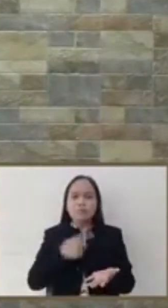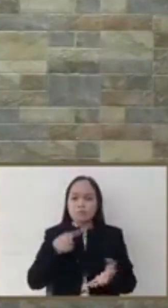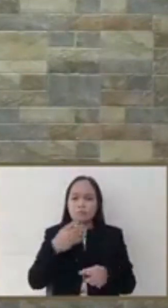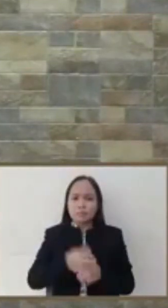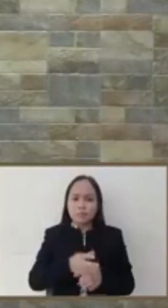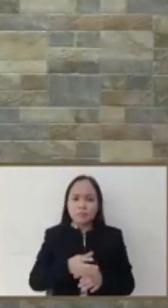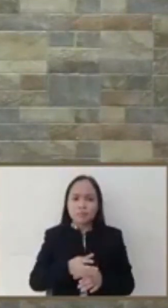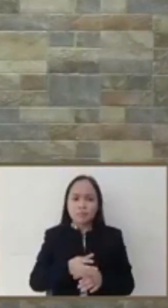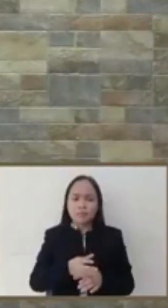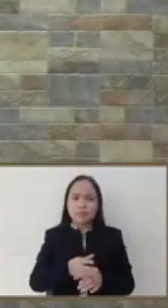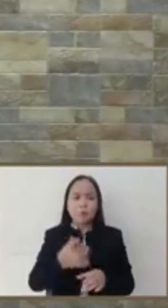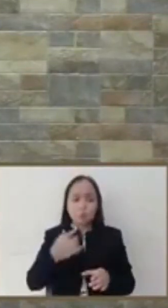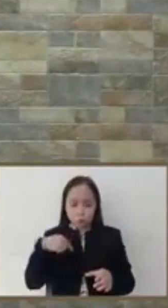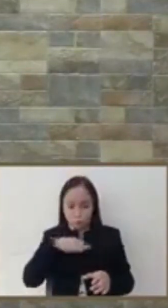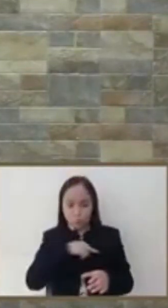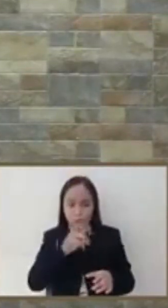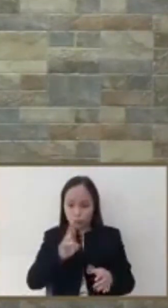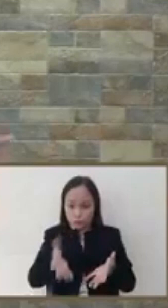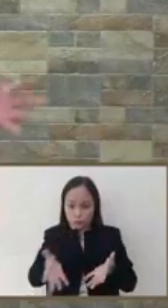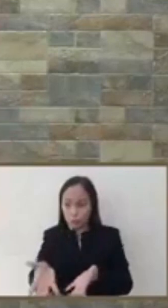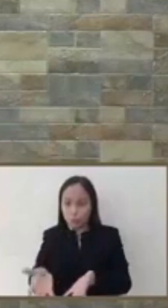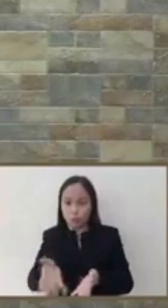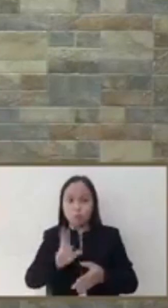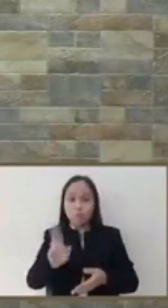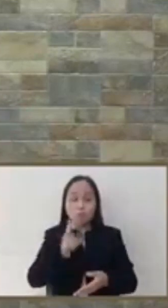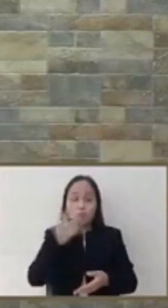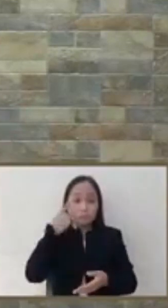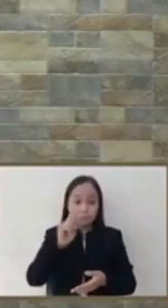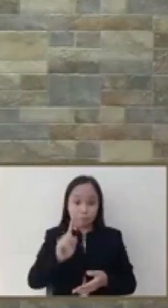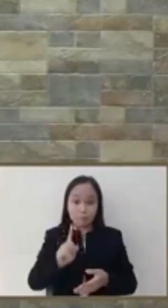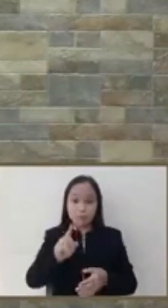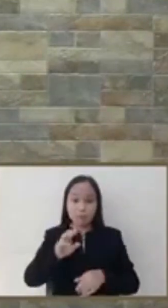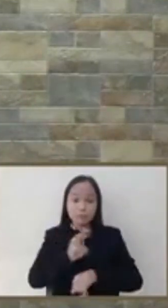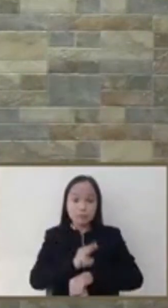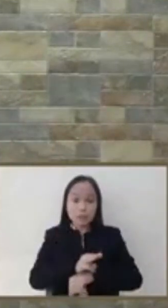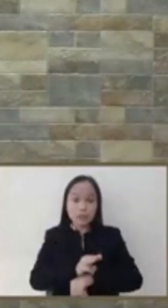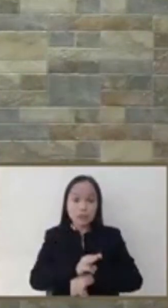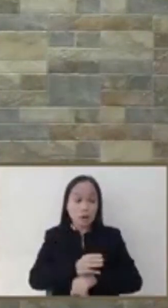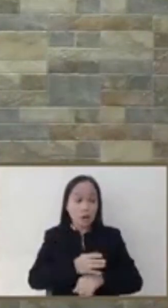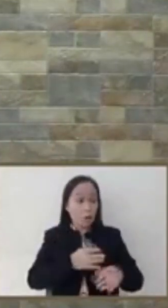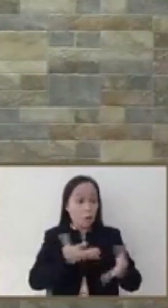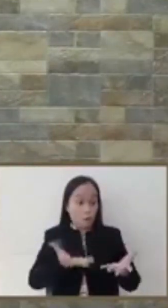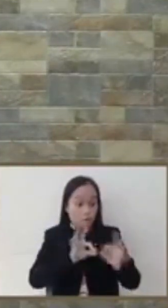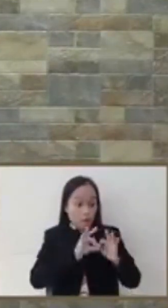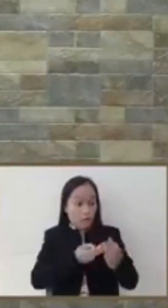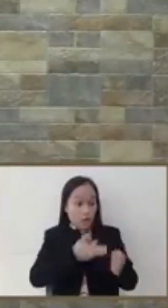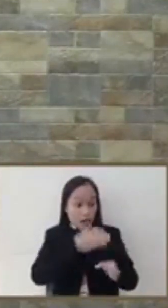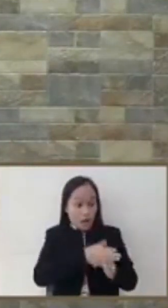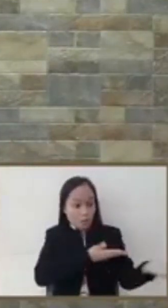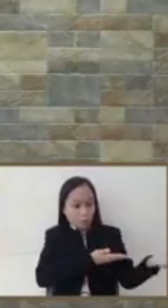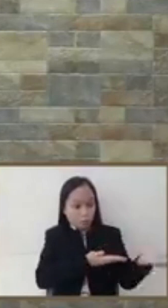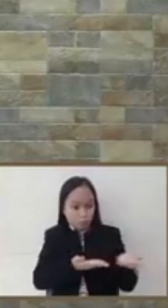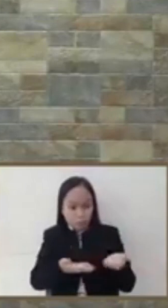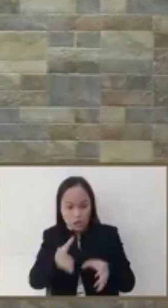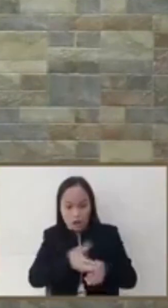sa gawain ng Panginoon. Ito po ang nagfi-ferry po ng ating pamilya. Dito natin sinasakay ang ating pamilya. At